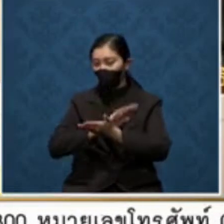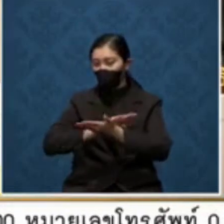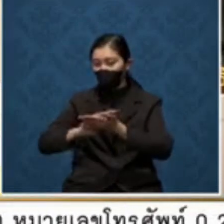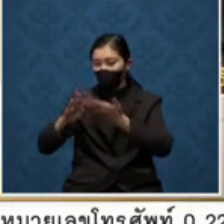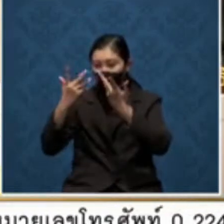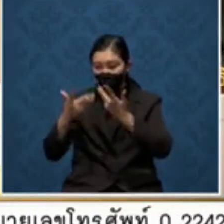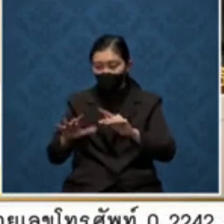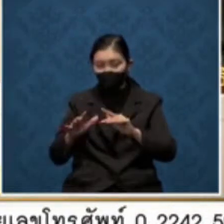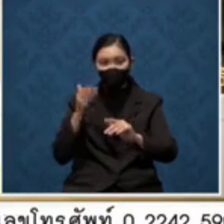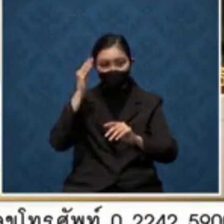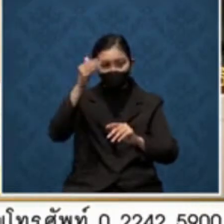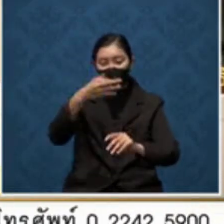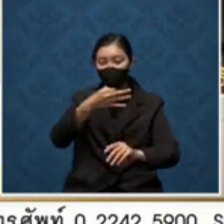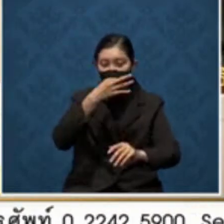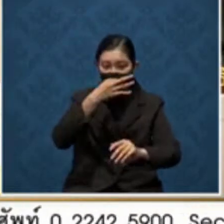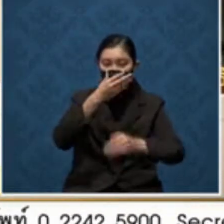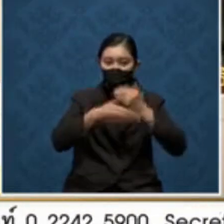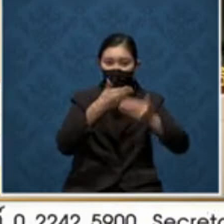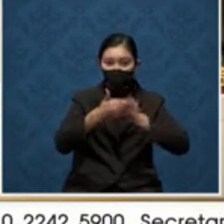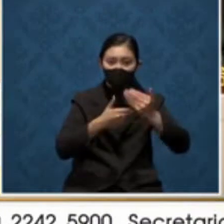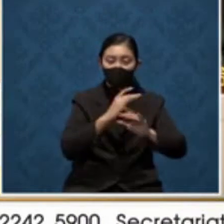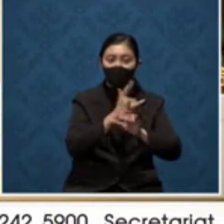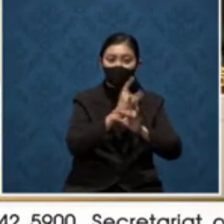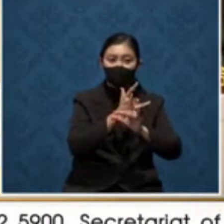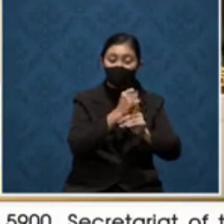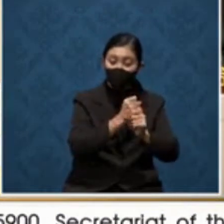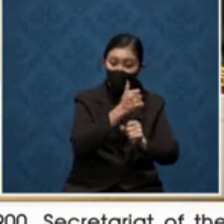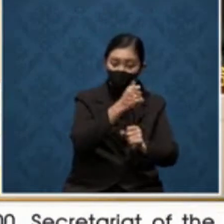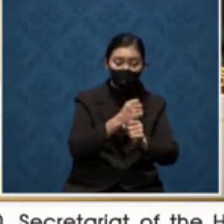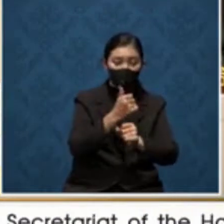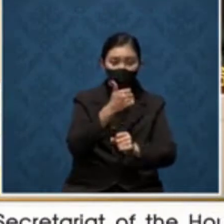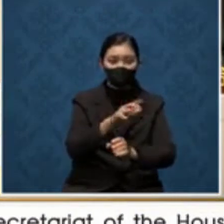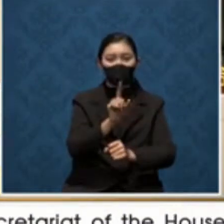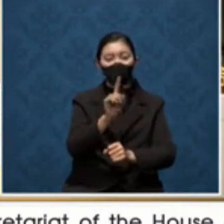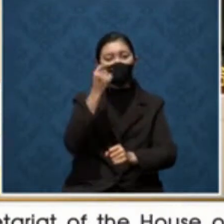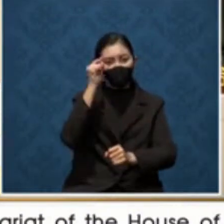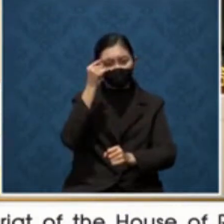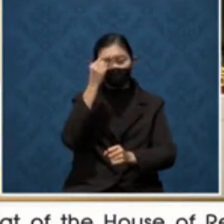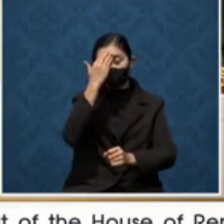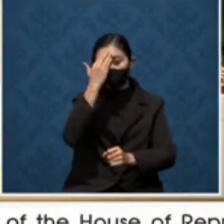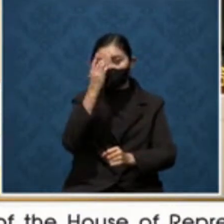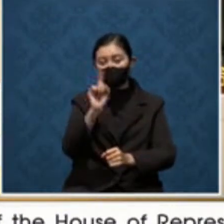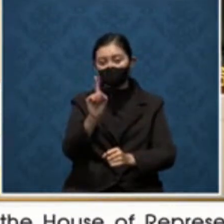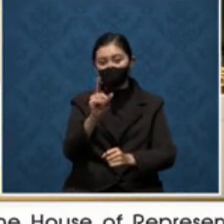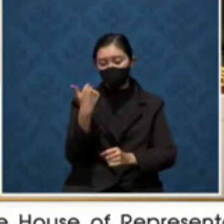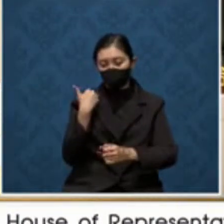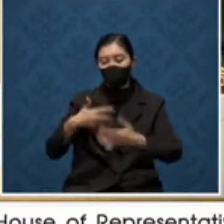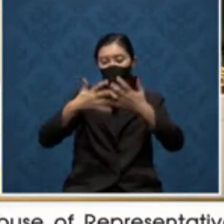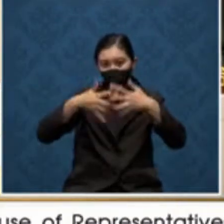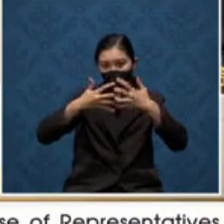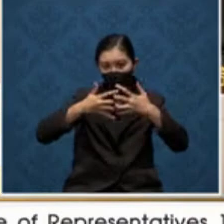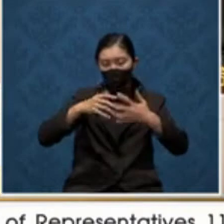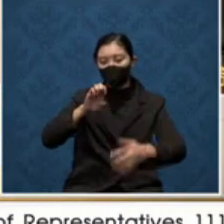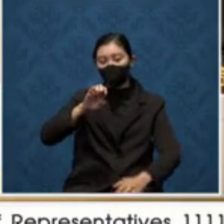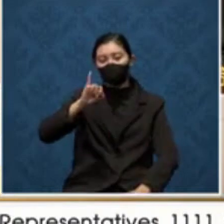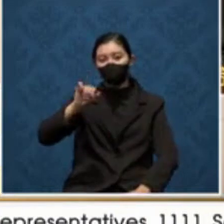วาจะเป็กฎหมายในเรองของโงงานอุตสาหกรรมไม่วาจะเป็นเรื่องของการทำ EIA การบริหจัการต่ๆอีก